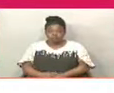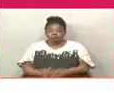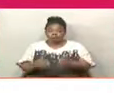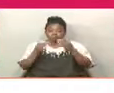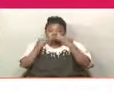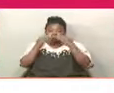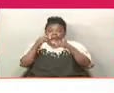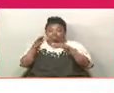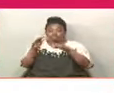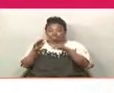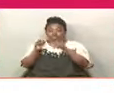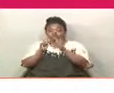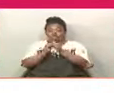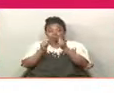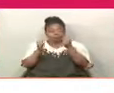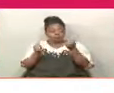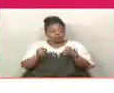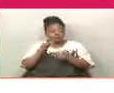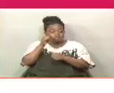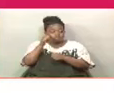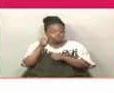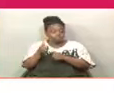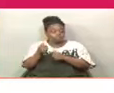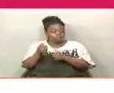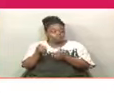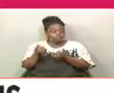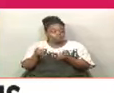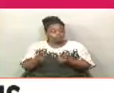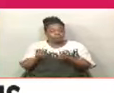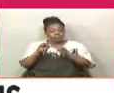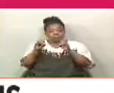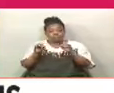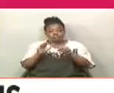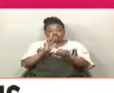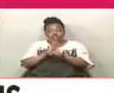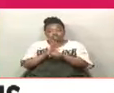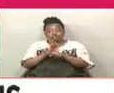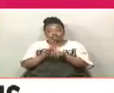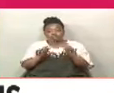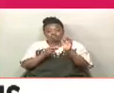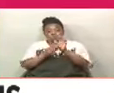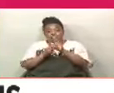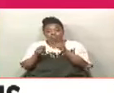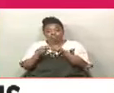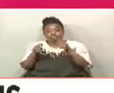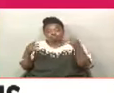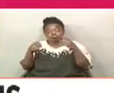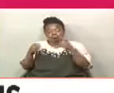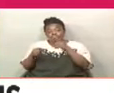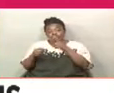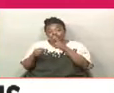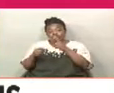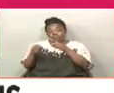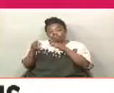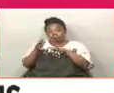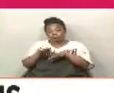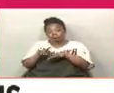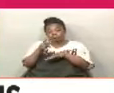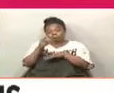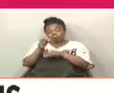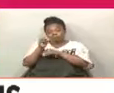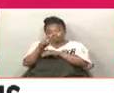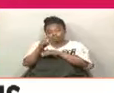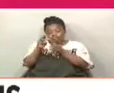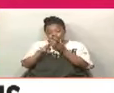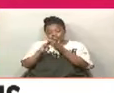nnyo bagala ina ne bukeddewo enkya yafulumye dda aina mawulire mangi ge tukulaze ku wali trade se 11 ku Masaka